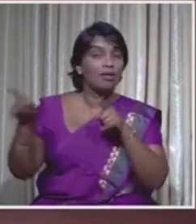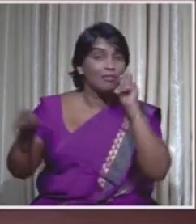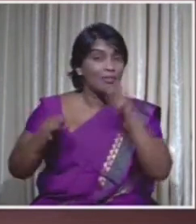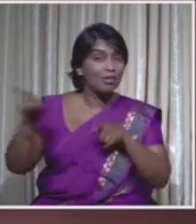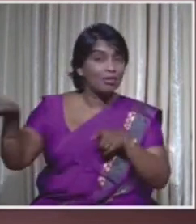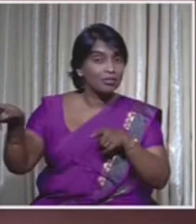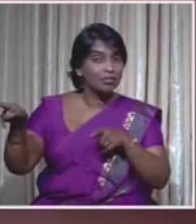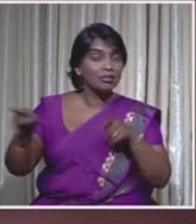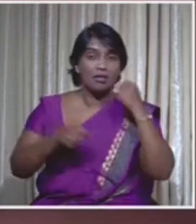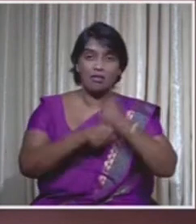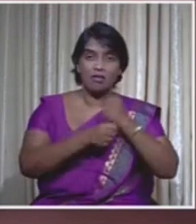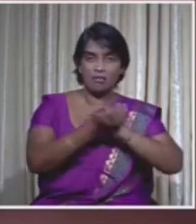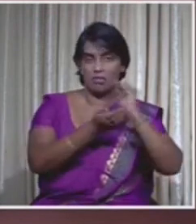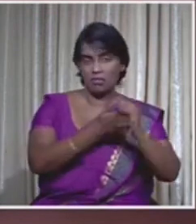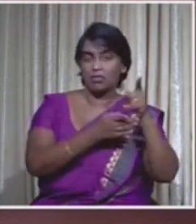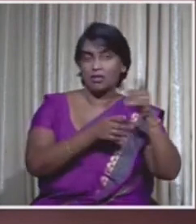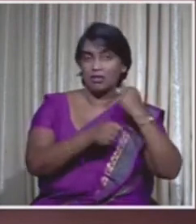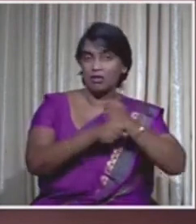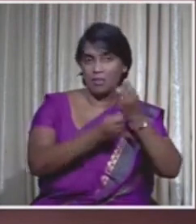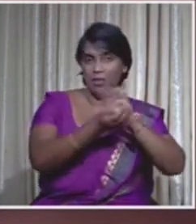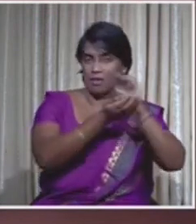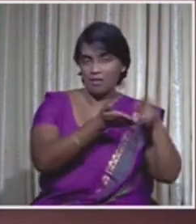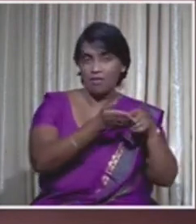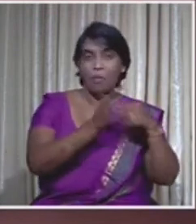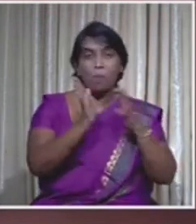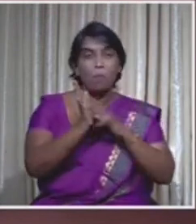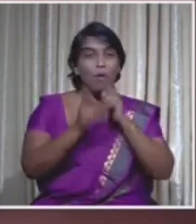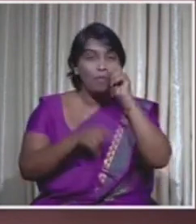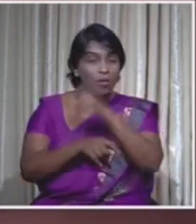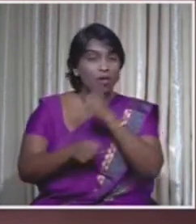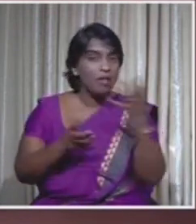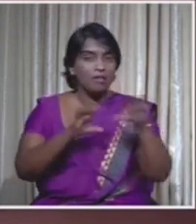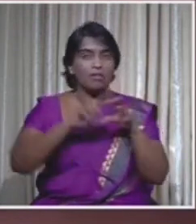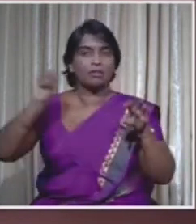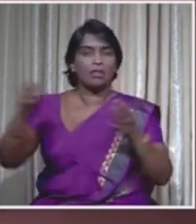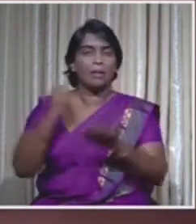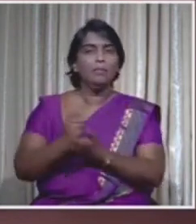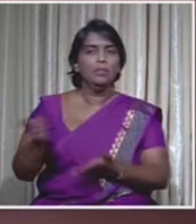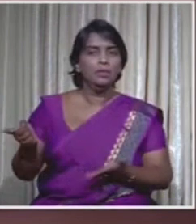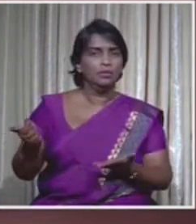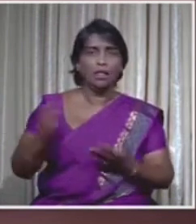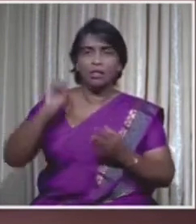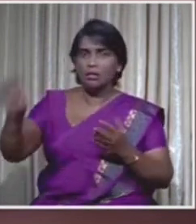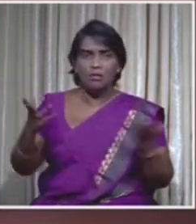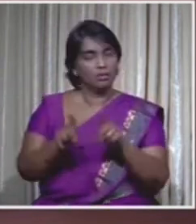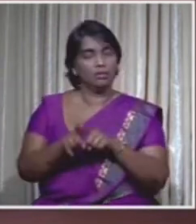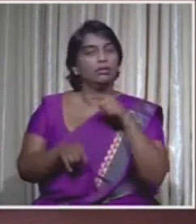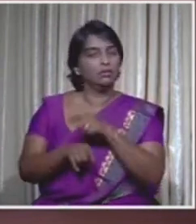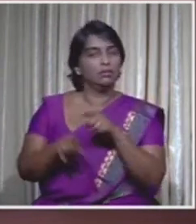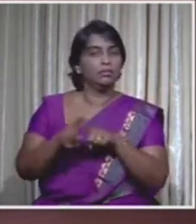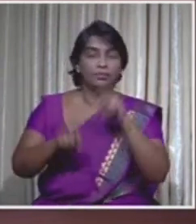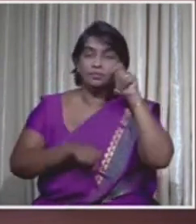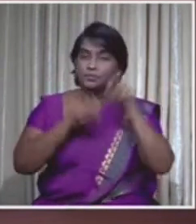වෙන්නේ නේද බහණ්ඩාගාර account එකේ ඒකාබද්ධාර මුදලේ සල්ලි මෙච්චර තියෙනවා මොහන් ටී පෙරරගේ ආණ්ඩුවේ සල්ලි මෙච්චර තියෙනවා ආණ්ඩුවේ සල්ලි එහෙම මොහන් ටී පෙරරගේ account වල තියෙන්න පුළුවන්